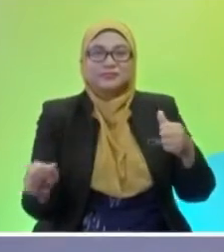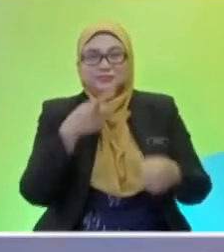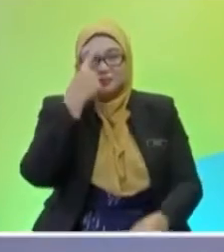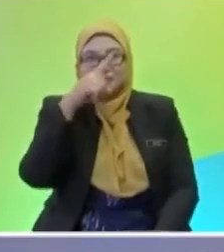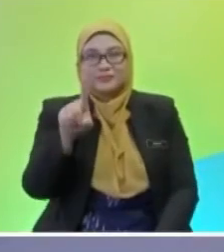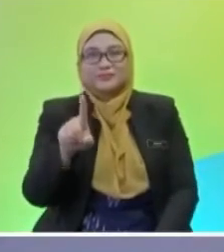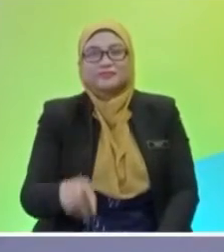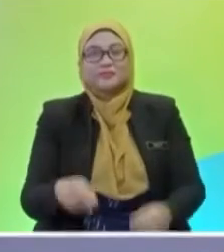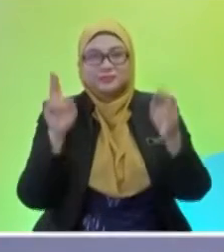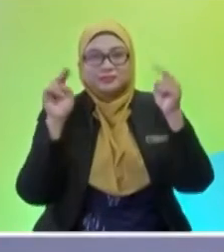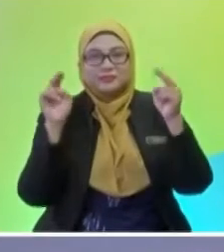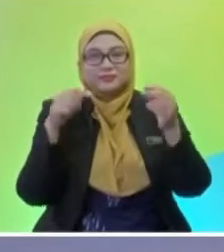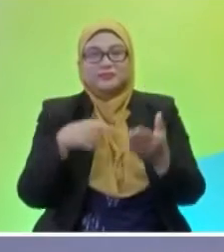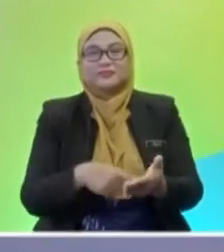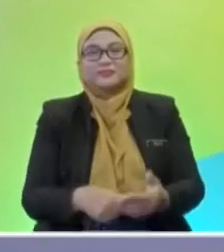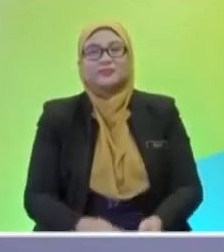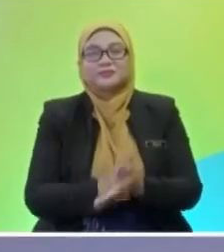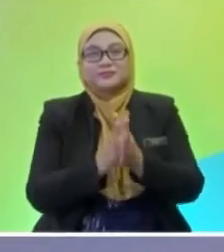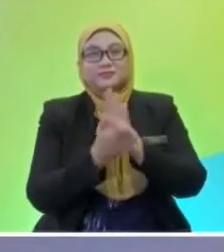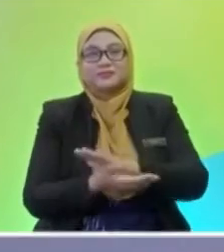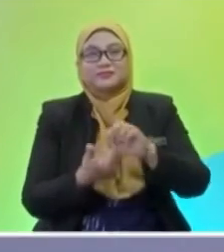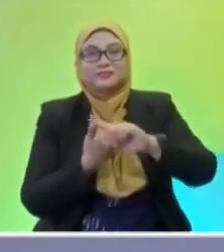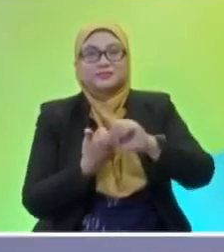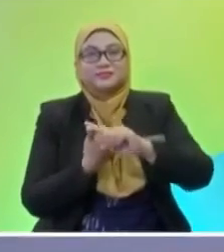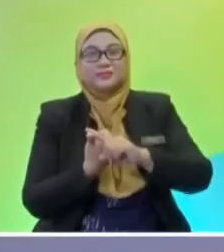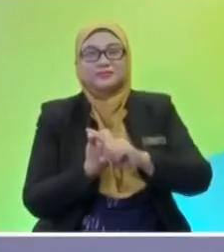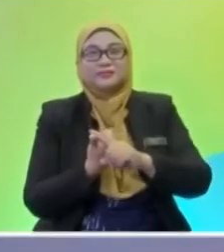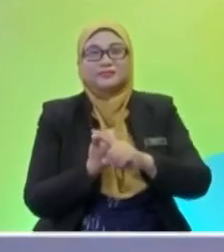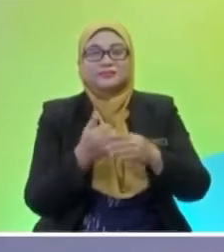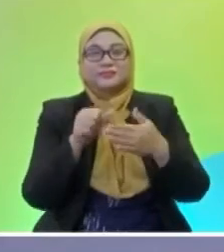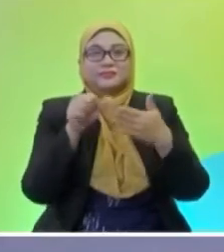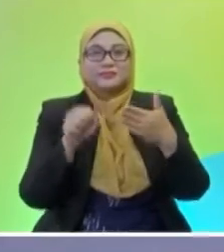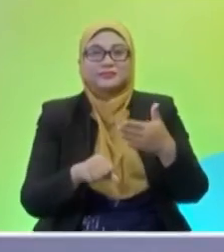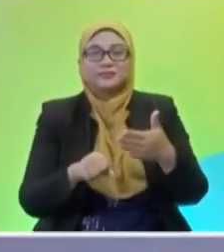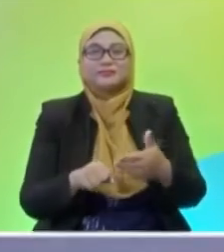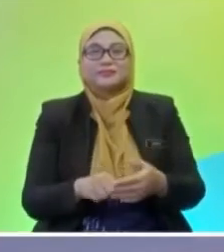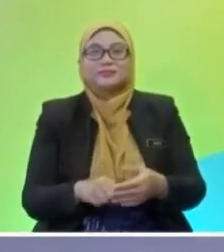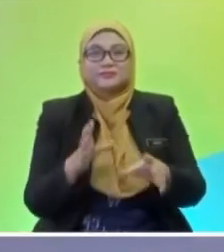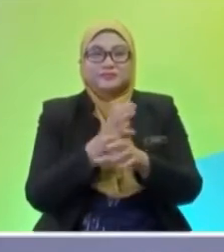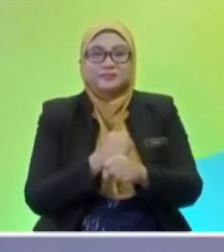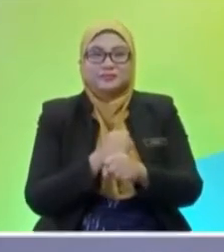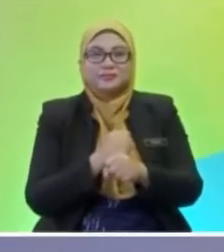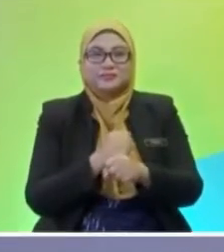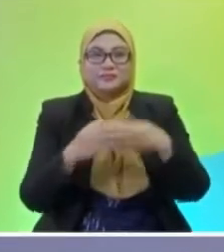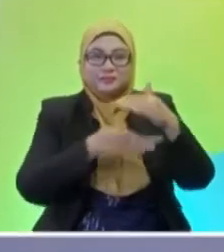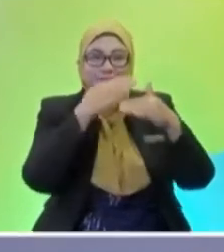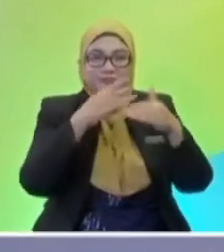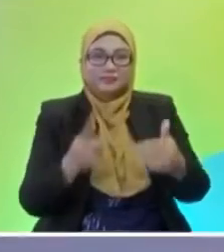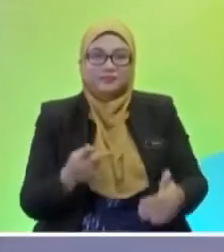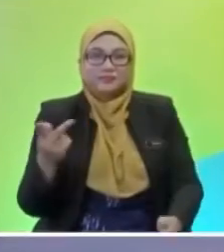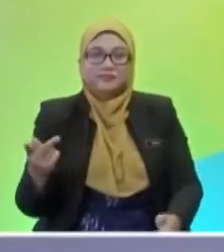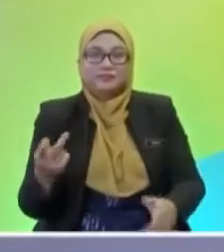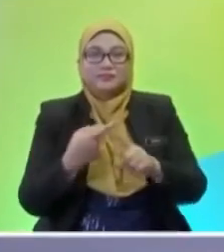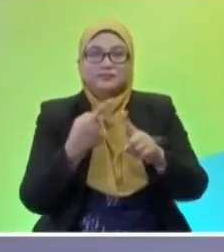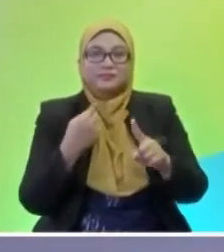untuk tajuk inilah. Okey, jadi yang pertama pada akhir sesi murid dapat bina produk berdasarkan lakaran yang